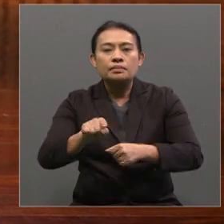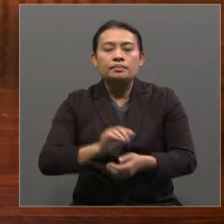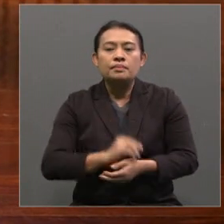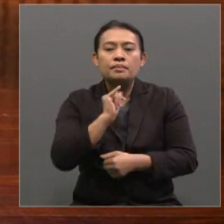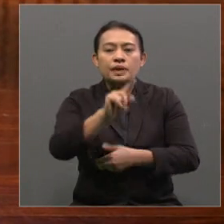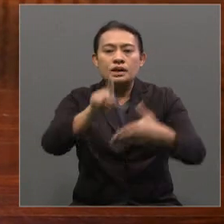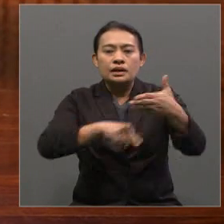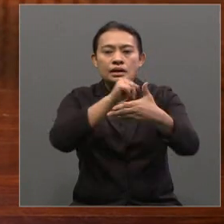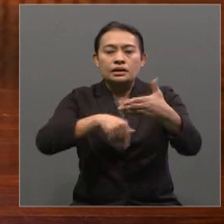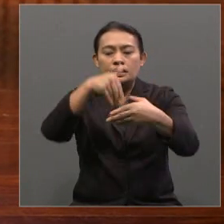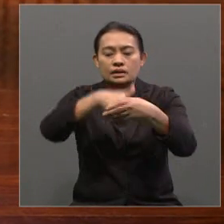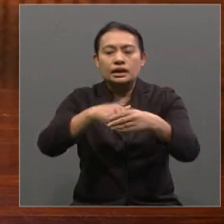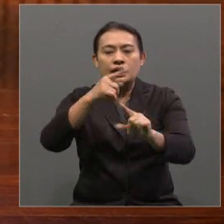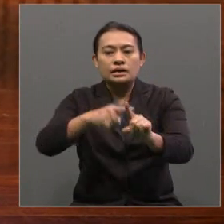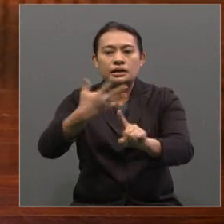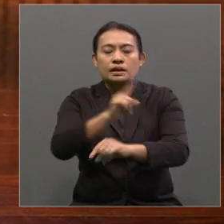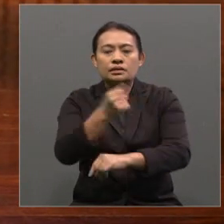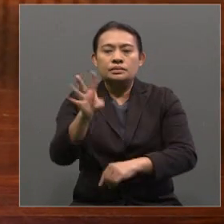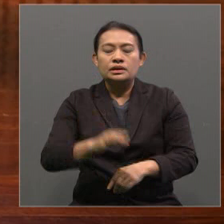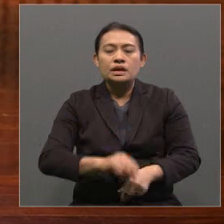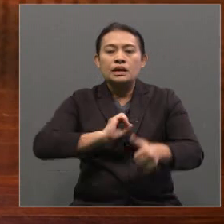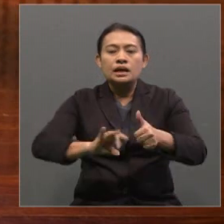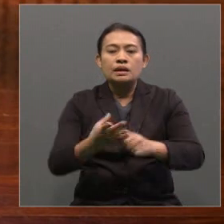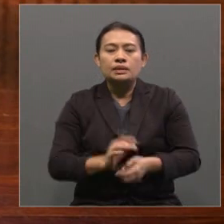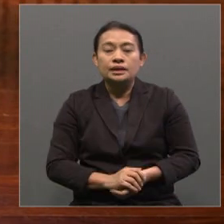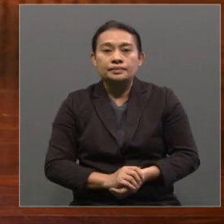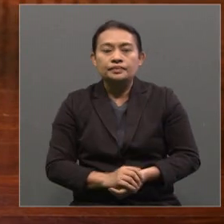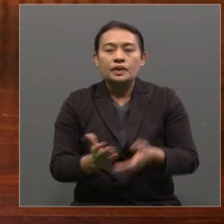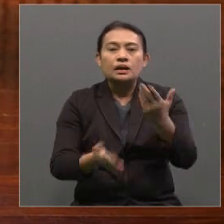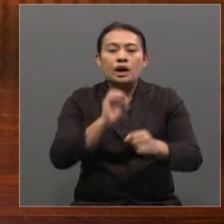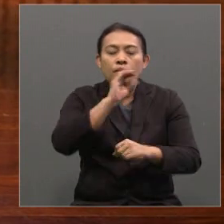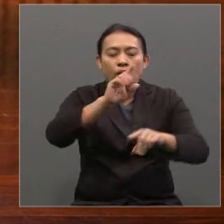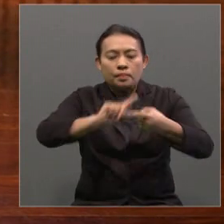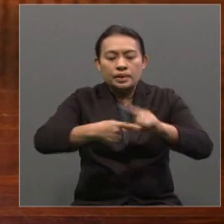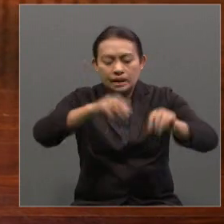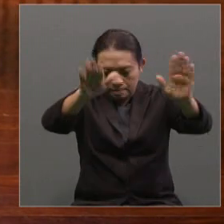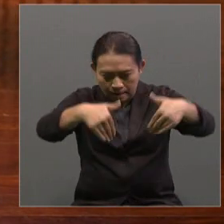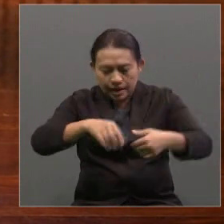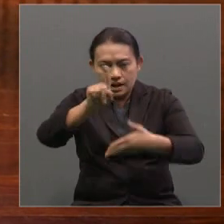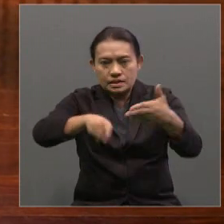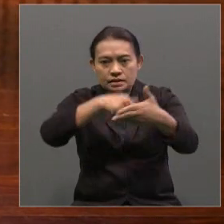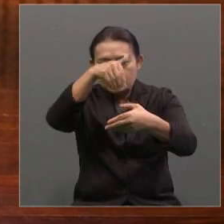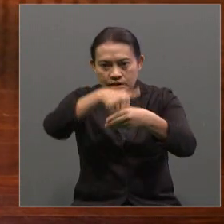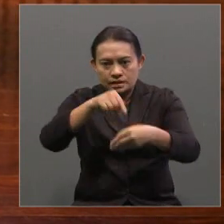14 ครับ ข้อคิดอะไรฝาก ผมไม่มีข้อคิดอะไรฮะนอกจากบอกว่าชวนเพื่อนไปเลือกตั้งกันเยอะ ๆครับ นะครับ